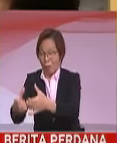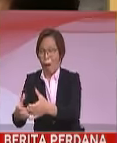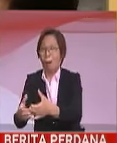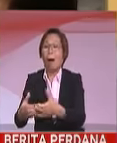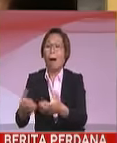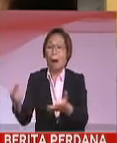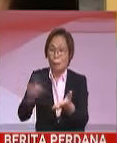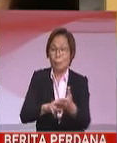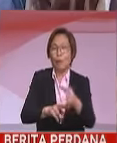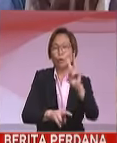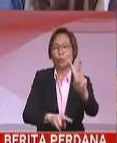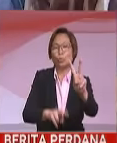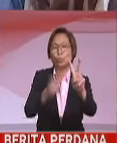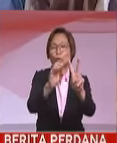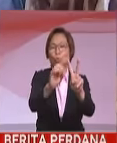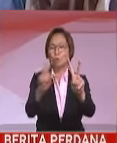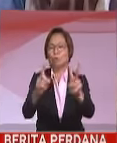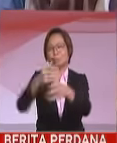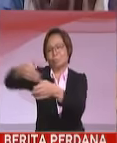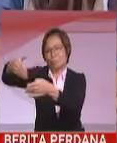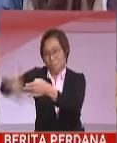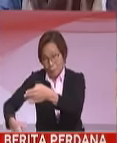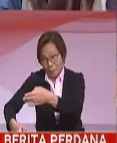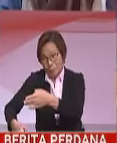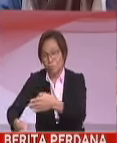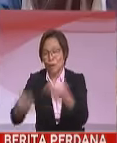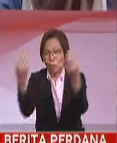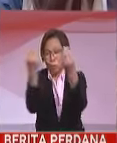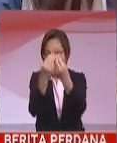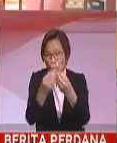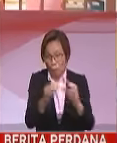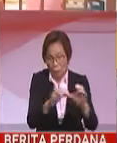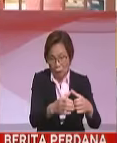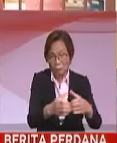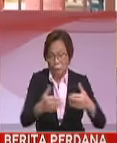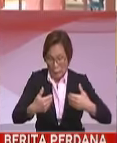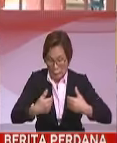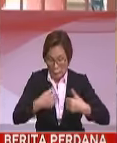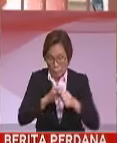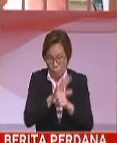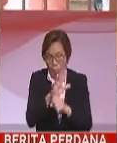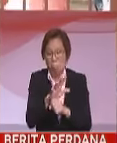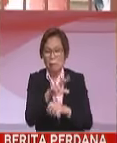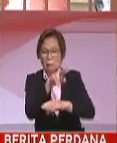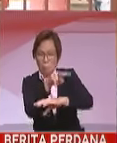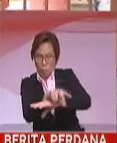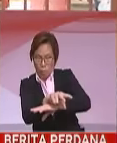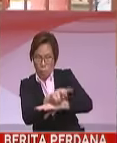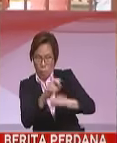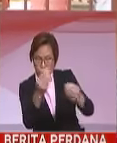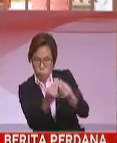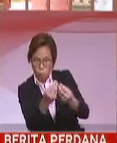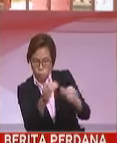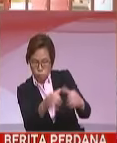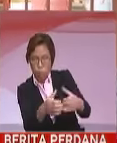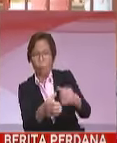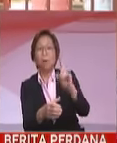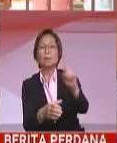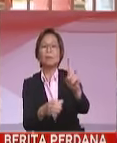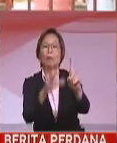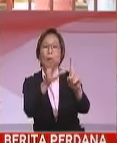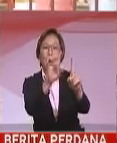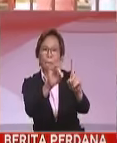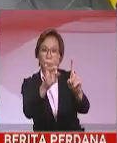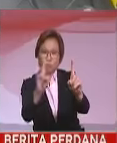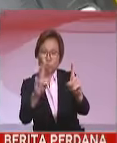dengan 201 kluster tamat. Ini menjadikan jumlah kluster aktif yang masih dipantau adalah